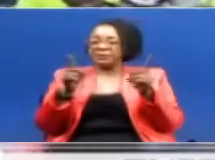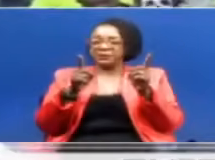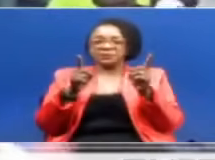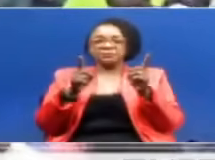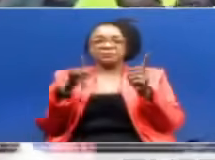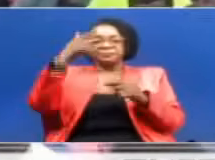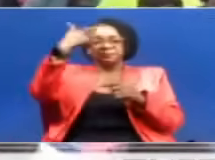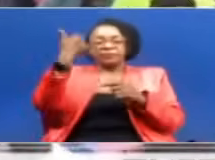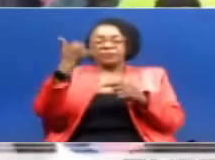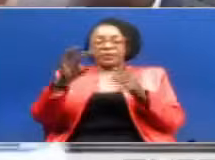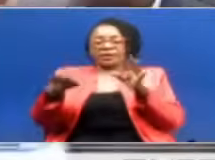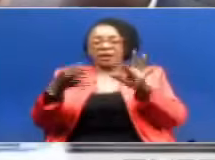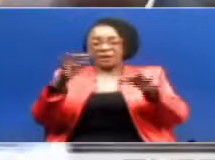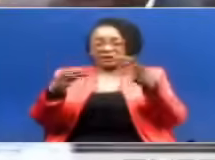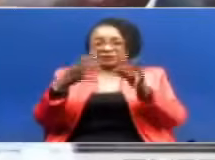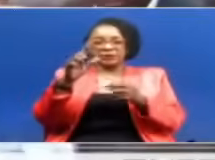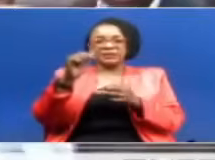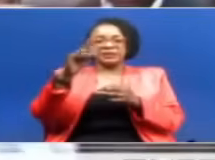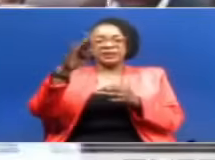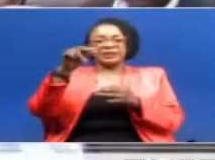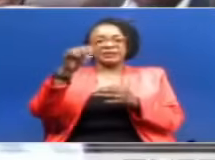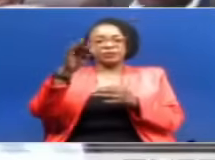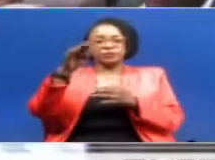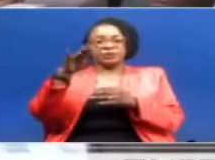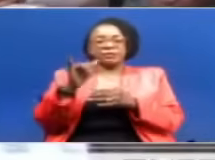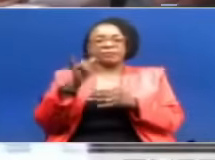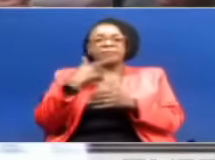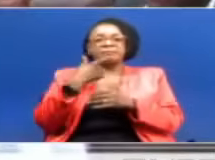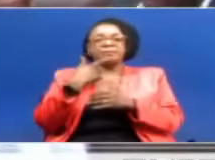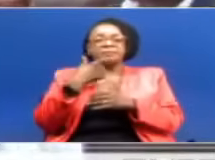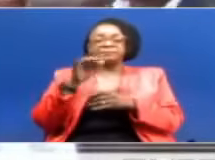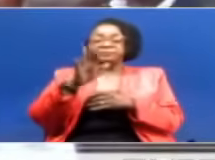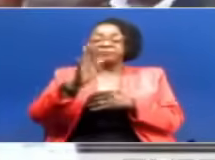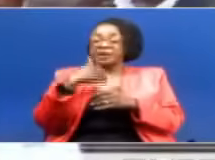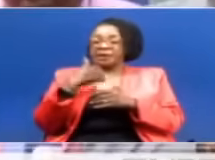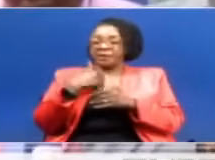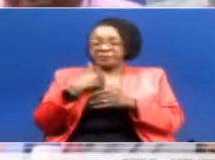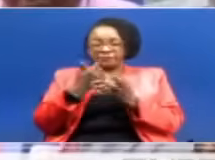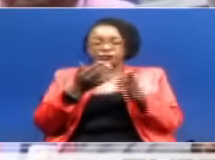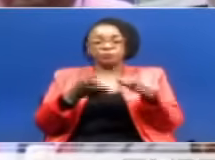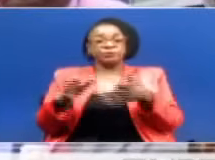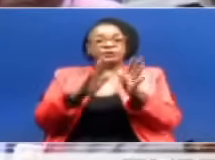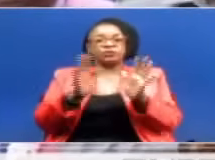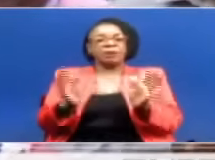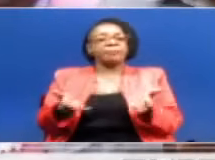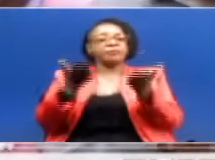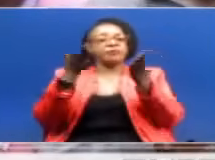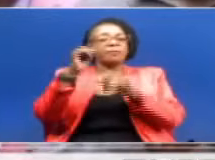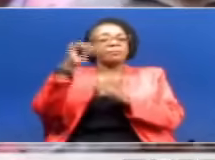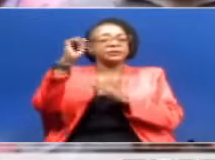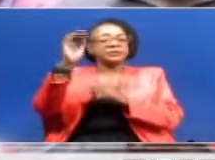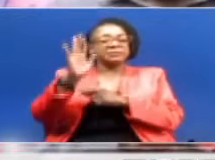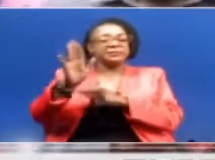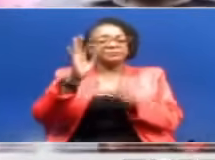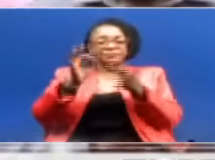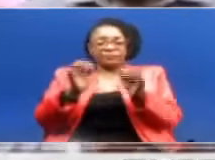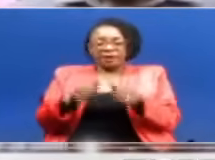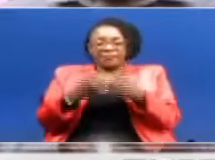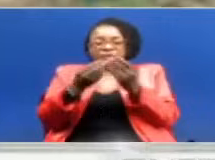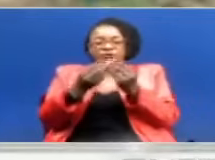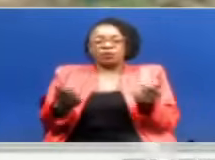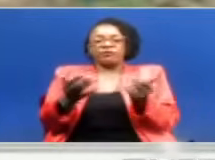wa siasa za Meru Gitile na Ituli, Kawira ana fursa ya kuimarisha siasa zake iwapo tu atamaliza tofauti zake na wawakilishi